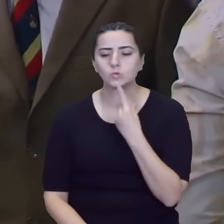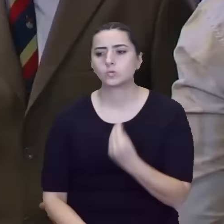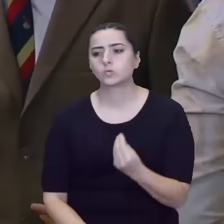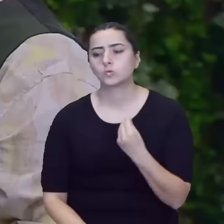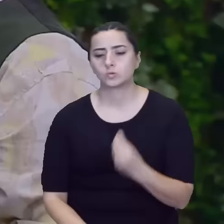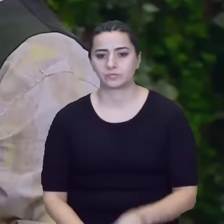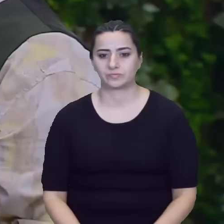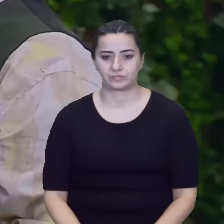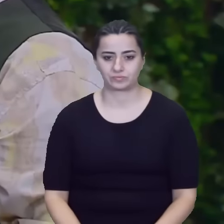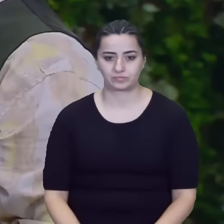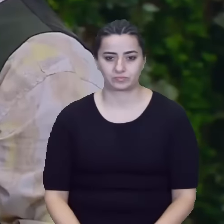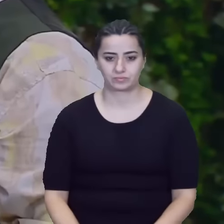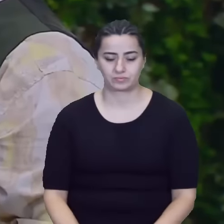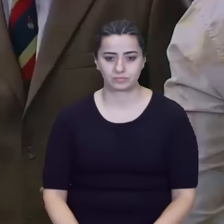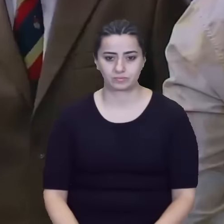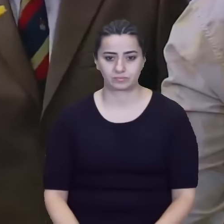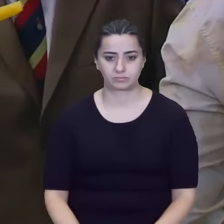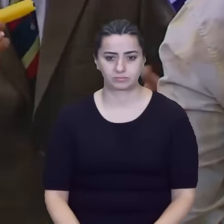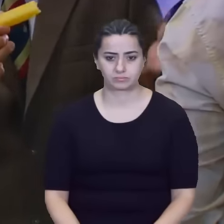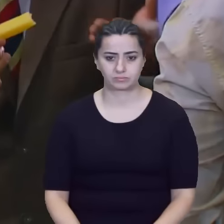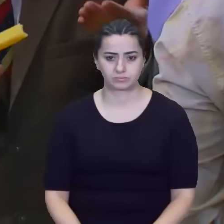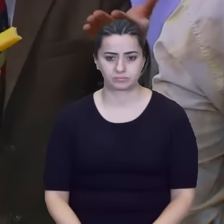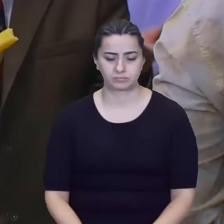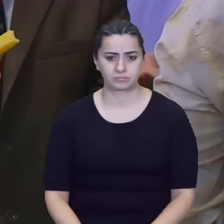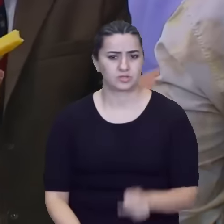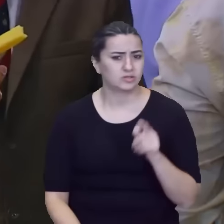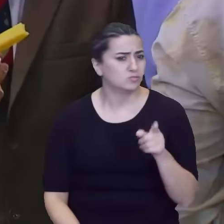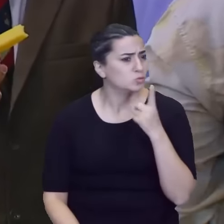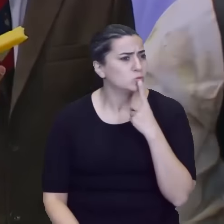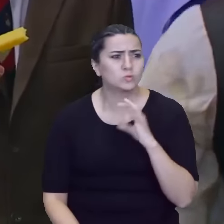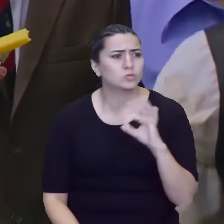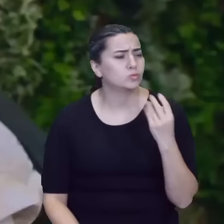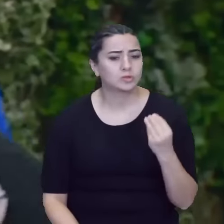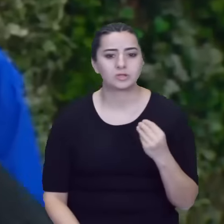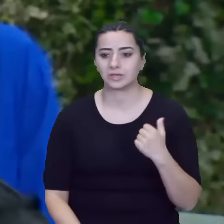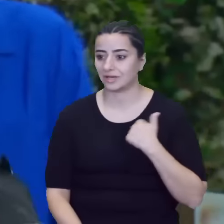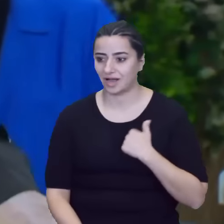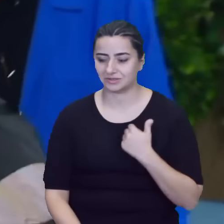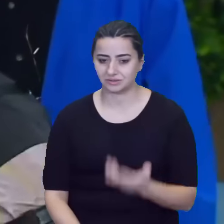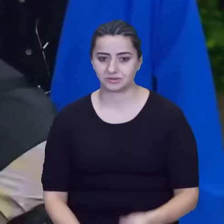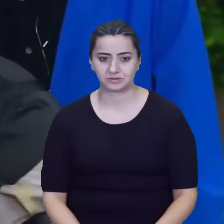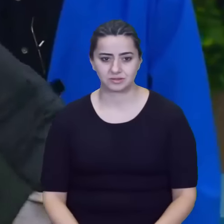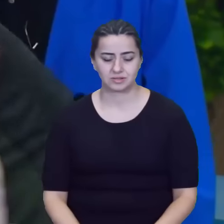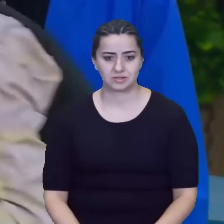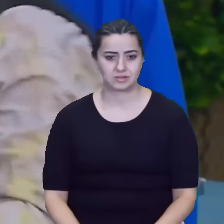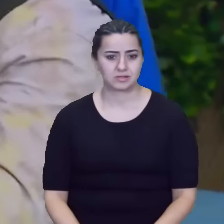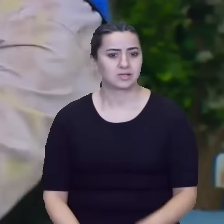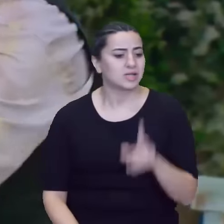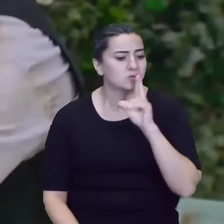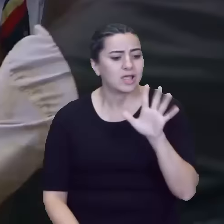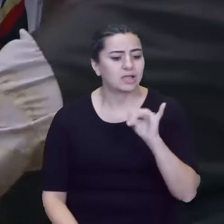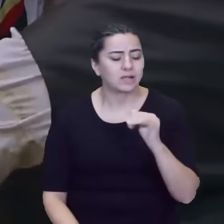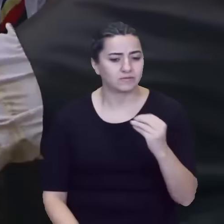Nefes bulunca Taci, gör işte diye Bekir'e kaş göz etti. Bu neyin kaşarı dedin hemşerim? Karısı bize ne efendim? Sen 250 gram